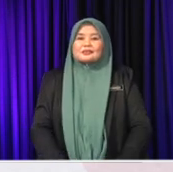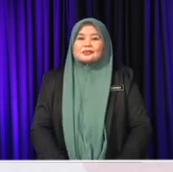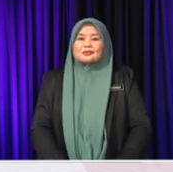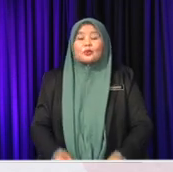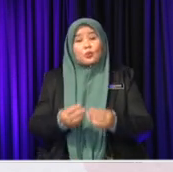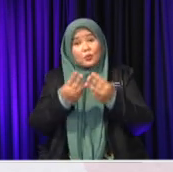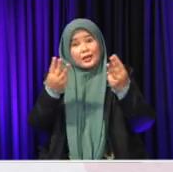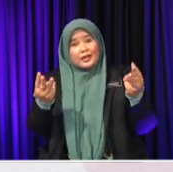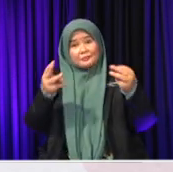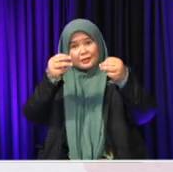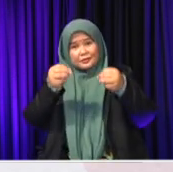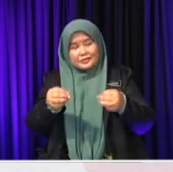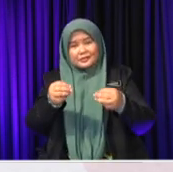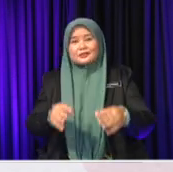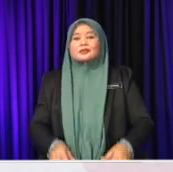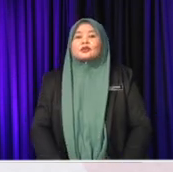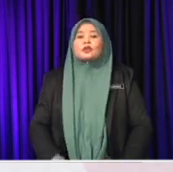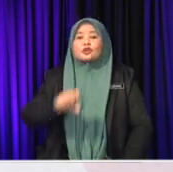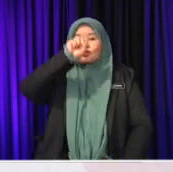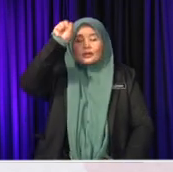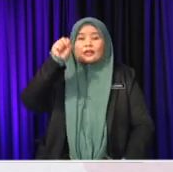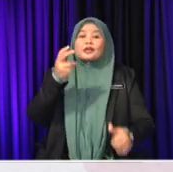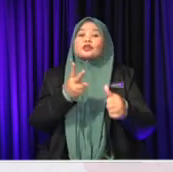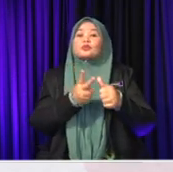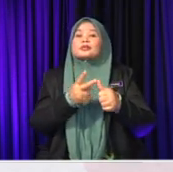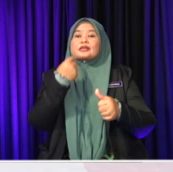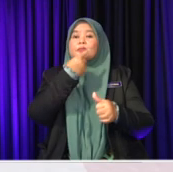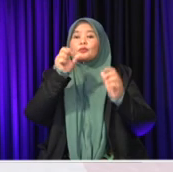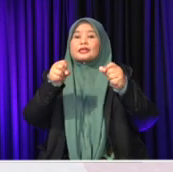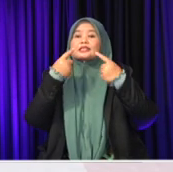oke bagus soalnya yang kedua siapa